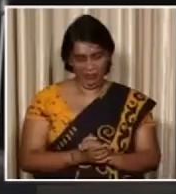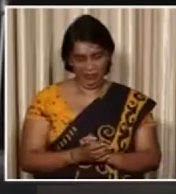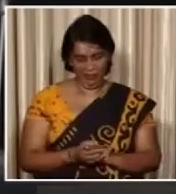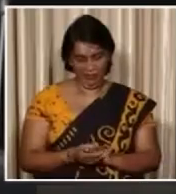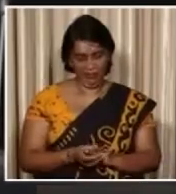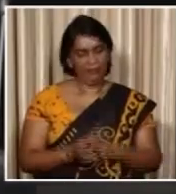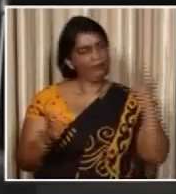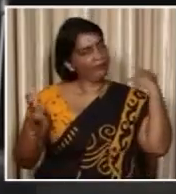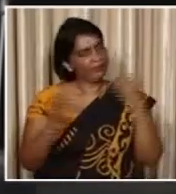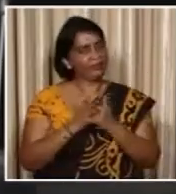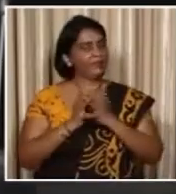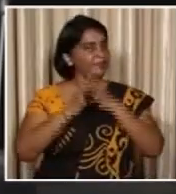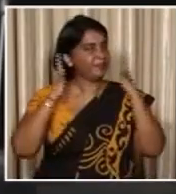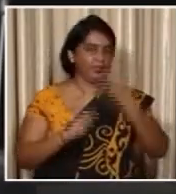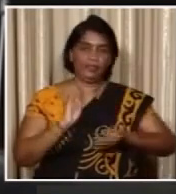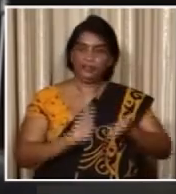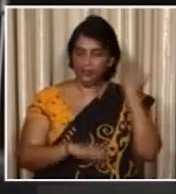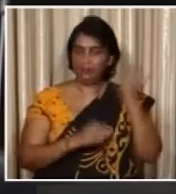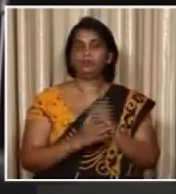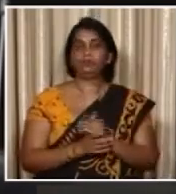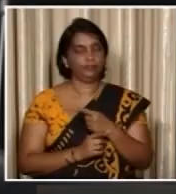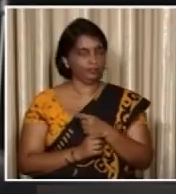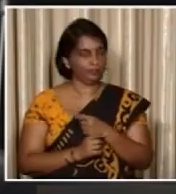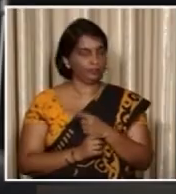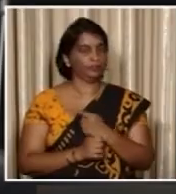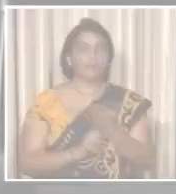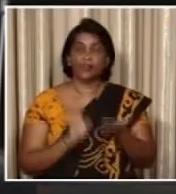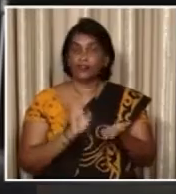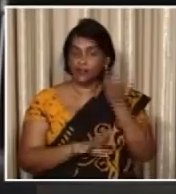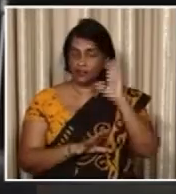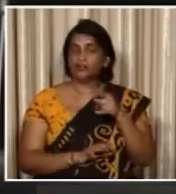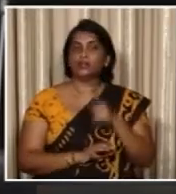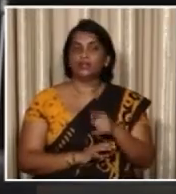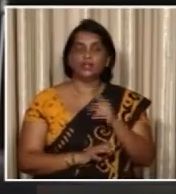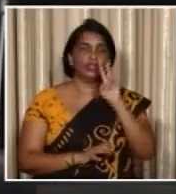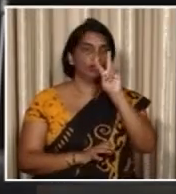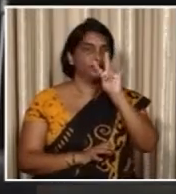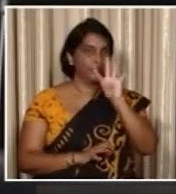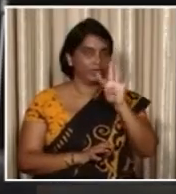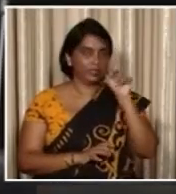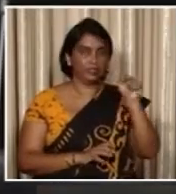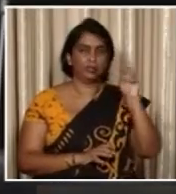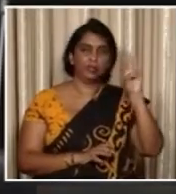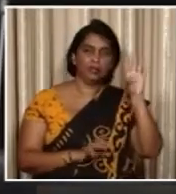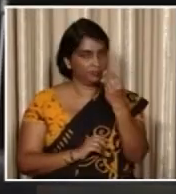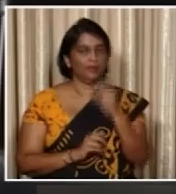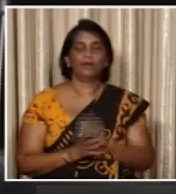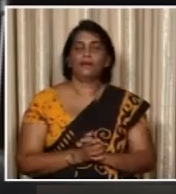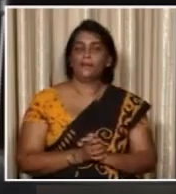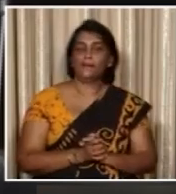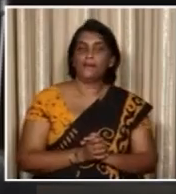ලැබෙන්නේ. ඉතිහාසයේ විශාලම වැටුප් වැඩිවීම. මූලික වැටුප් වැඩි කරනවා 124.35% අතර